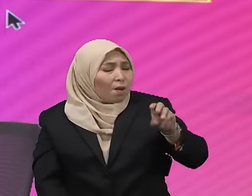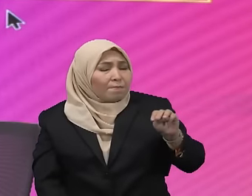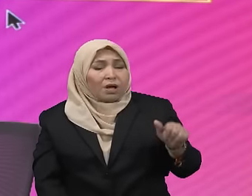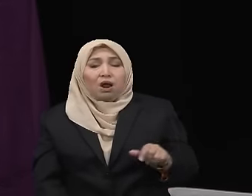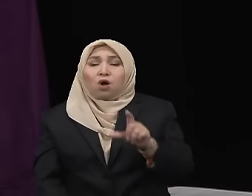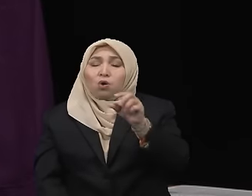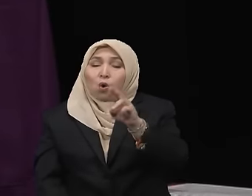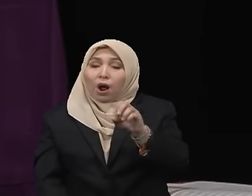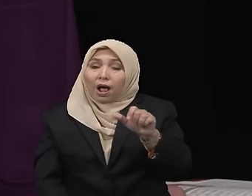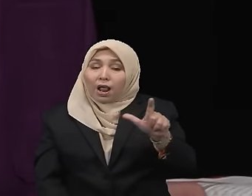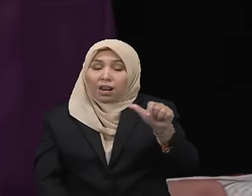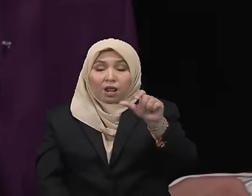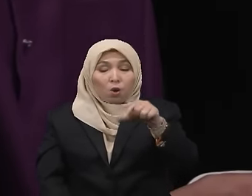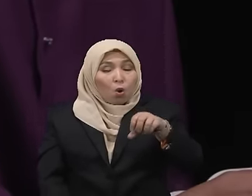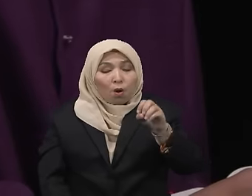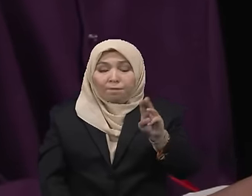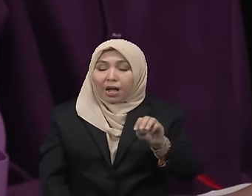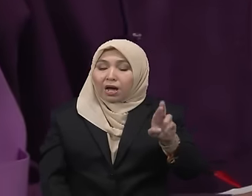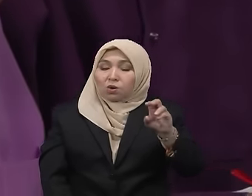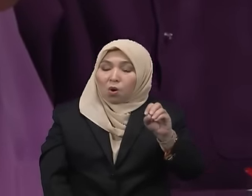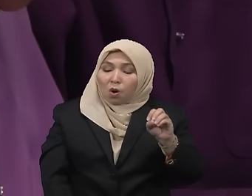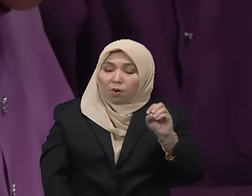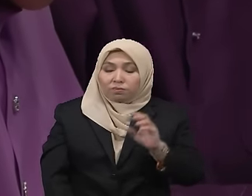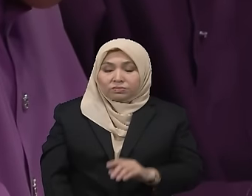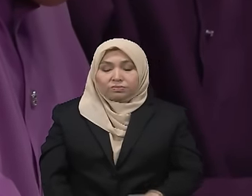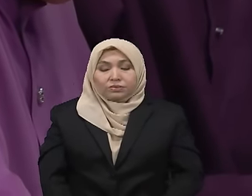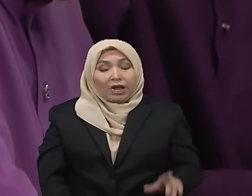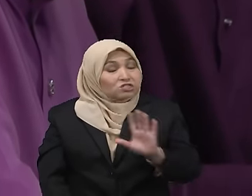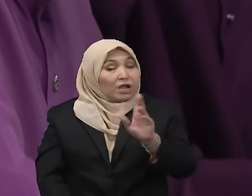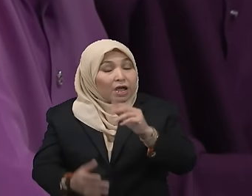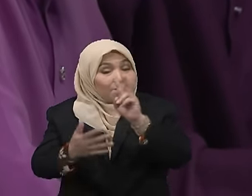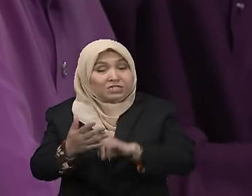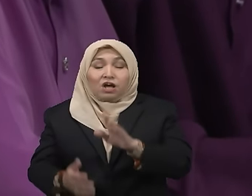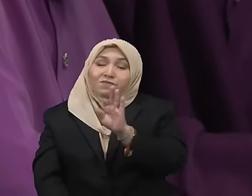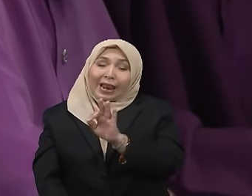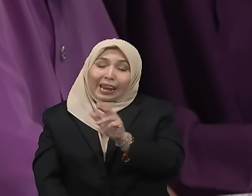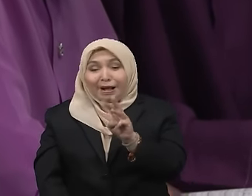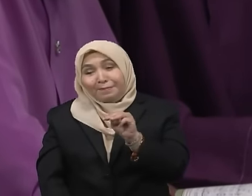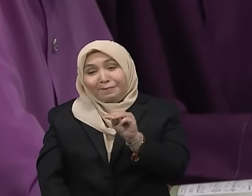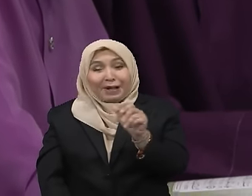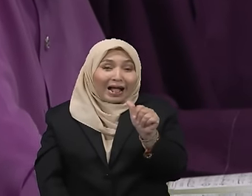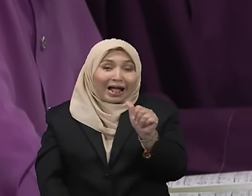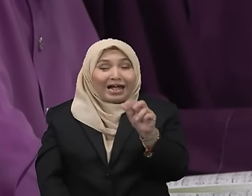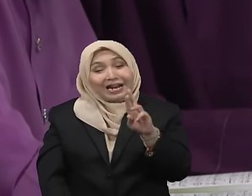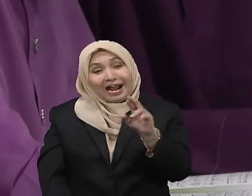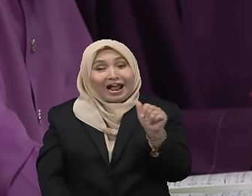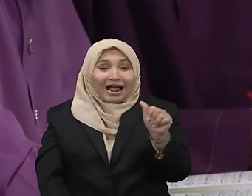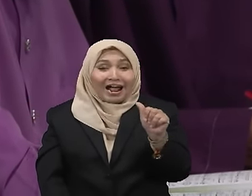cuba ra'a al-qamara. Ha, jangan baca falamma